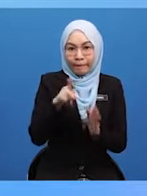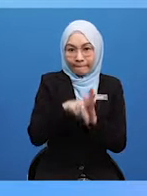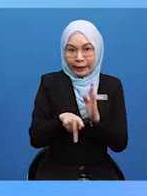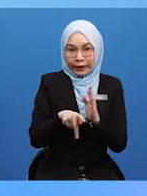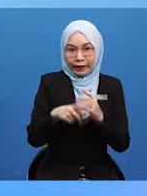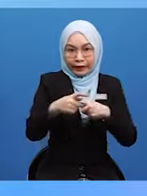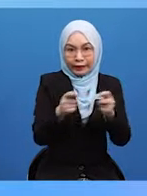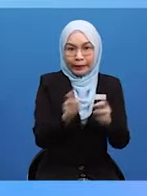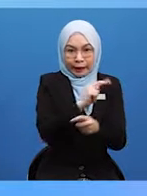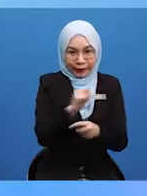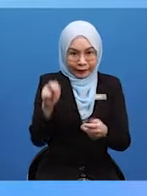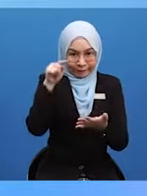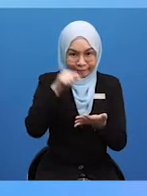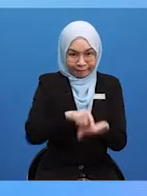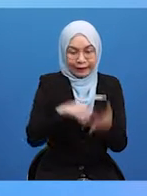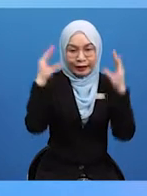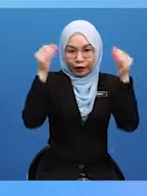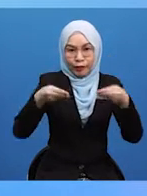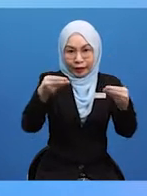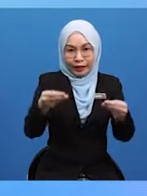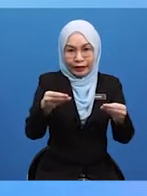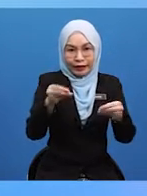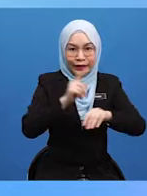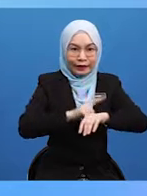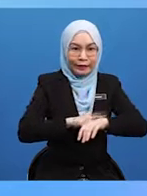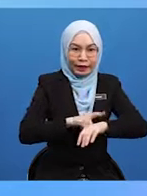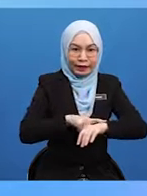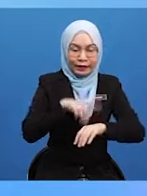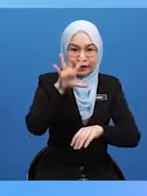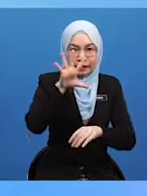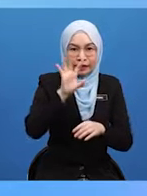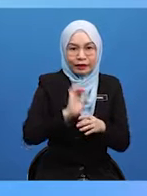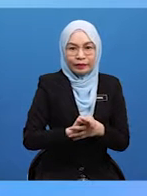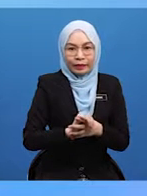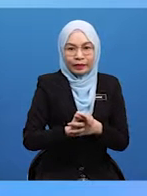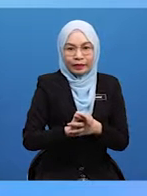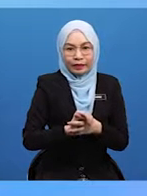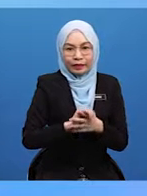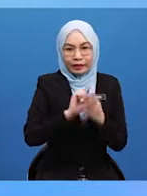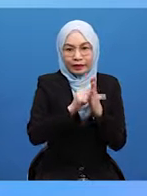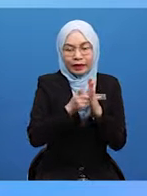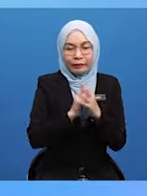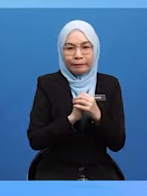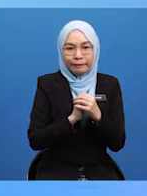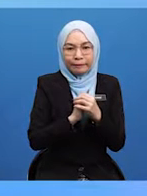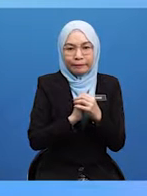berikut. Cikgu beri masa 5 saat untuk menjawab soalan dari